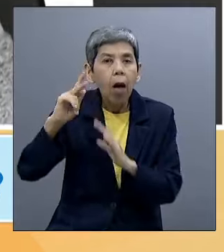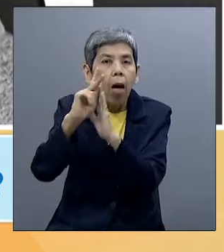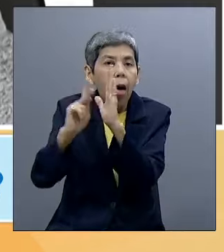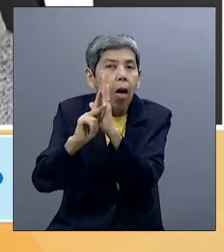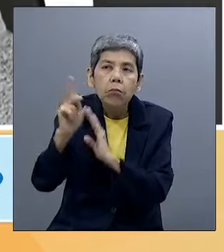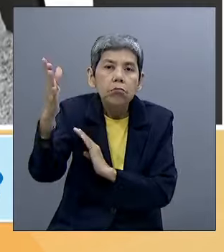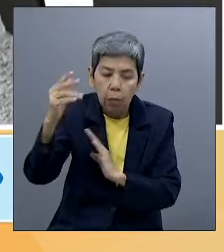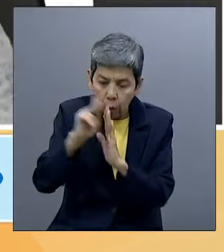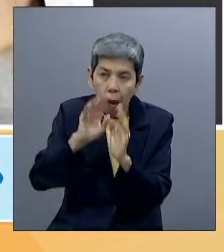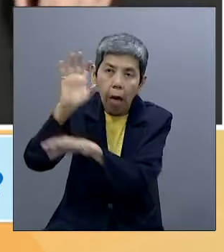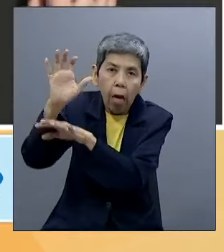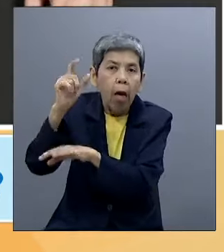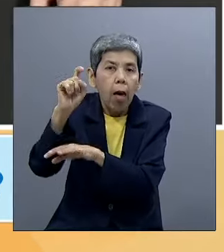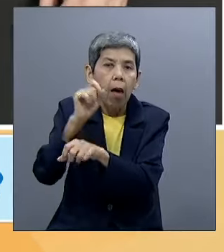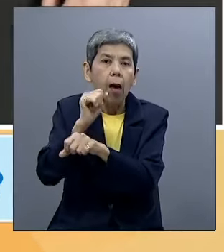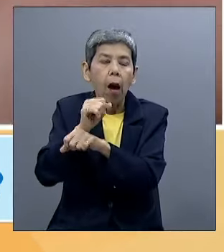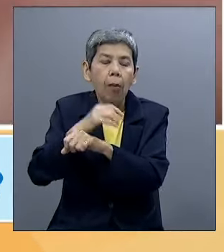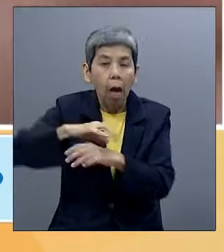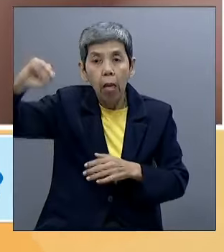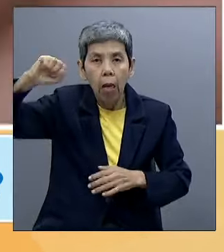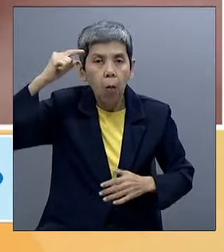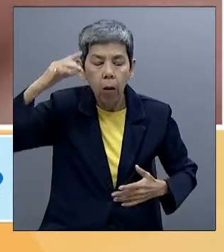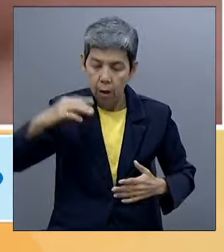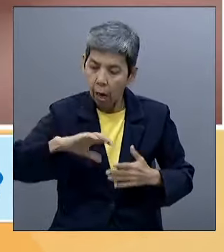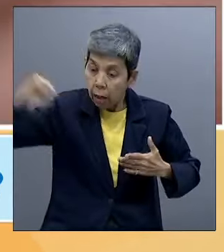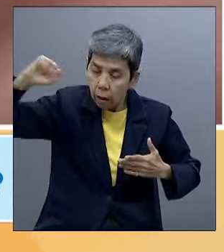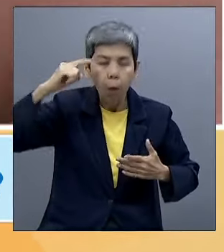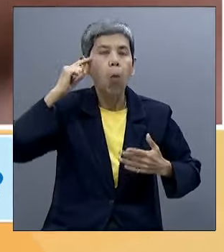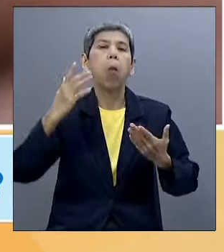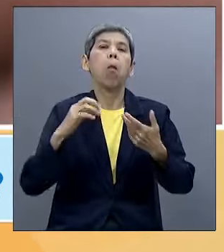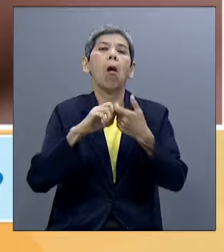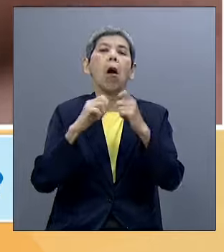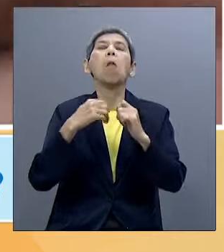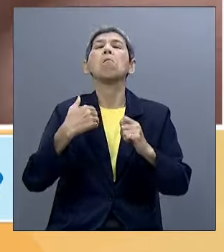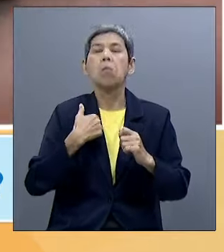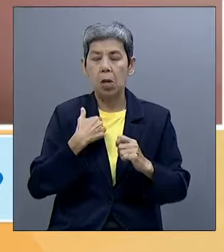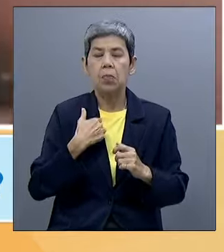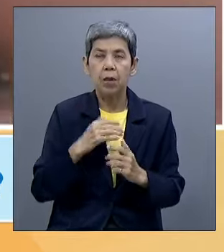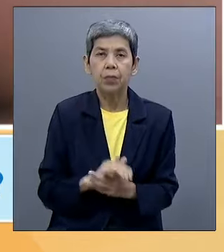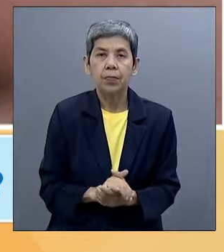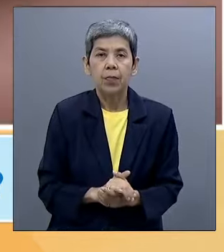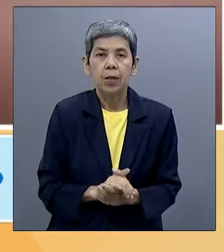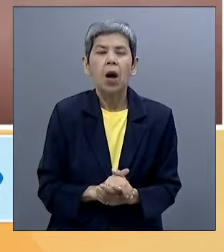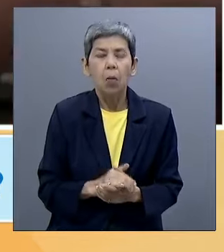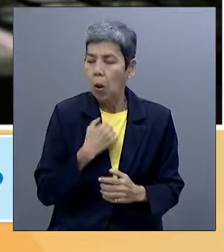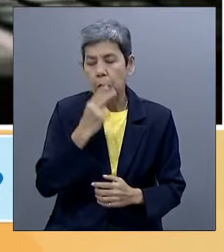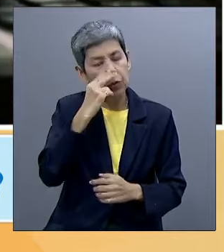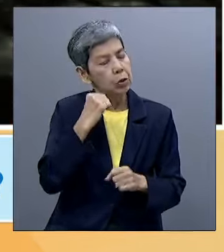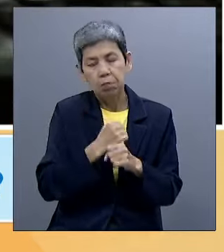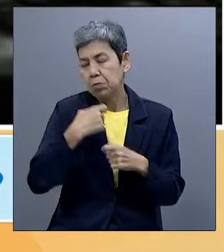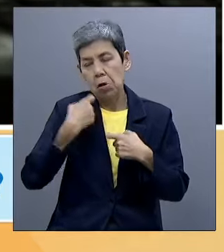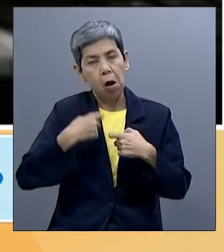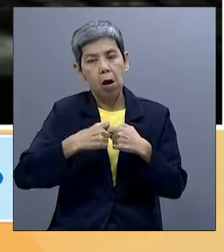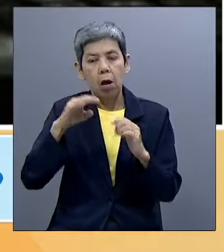ฎหมายไทยเนี่ยเวลามันมีปัญหาเวลามันถูกแฮกหรืออ้างว่าถูกแฮกนะอันนี้สำคัญนะใส่วงเล็บนะฮะ ค่ะ พอปุ๊บทำอะไรยากละเพราะว่า